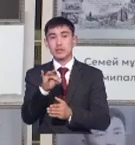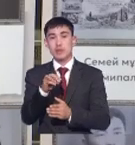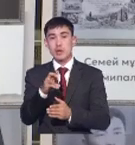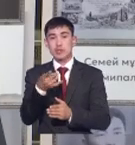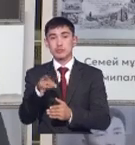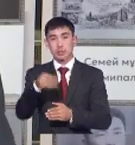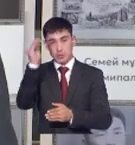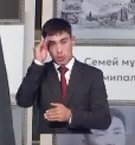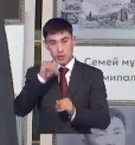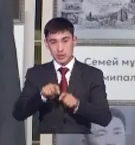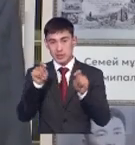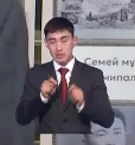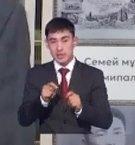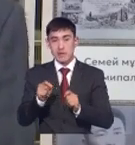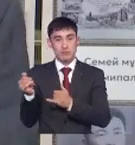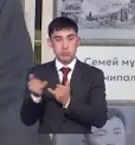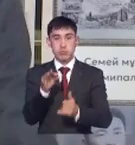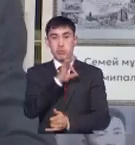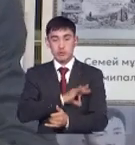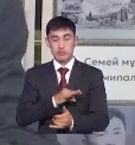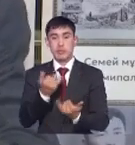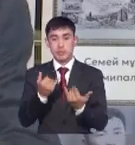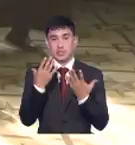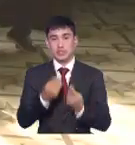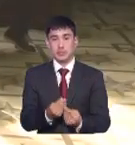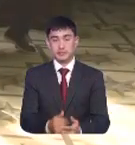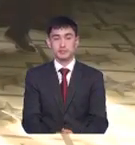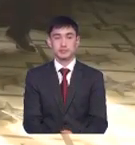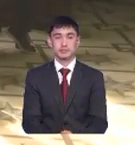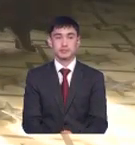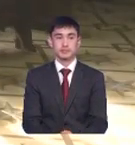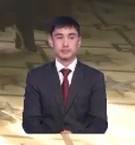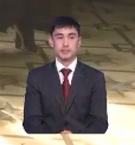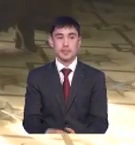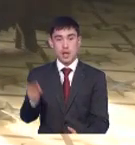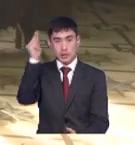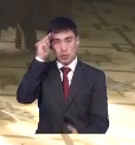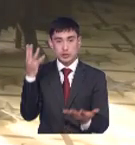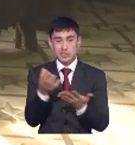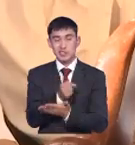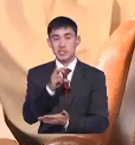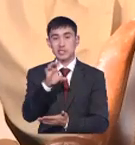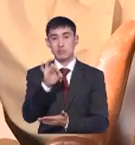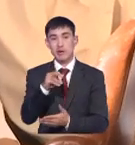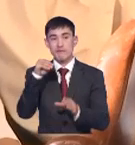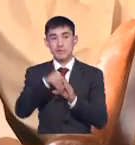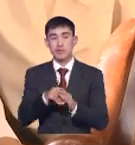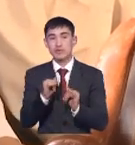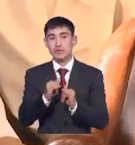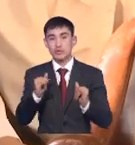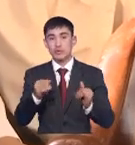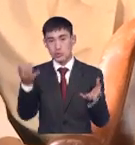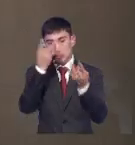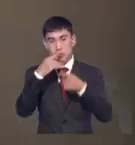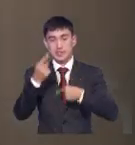Республики всеми этими благами мы пользуемся по сей день помимо научных достижений Сатпаев также внс неоценимый вклад в